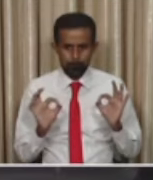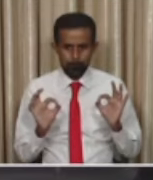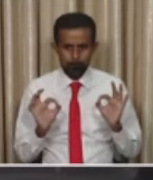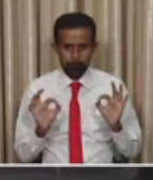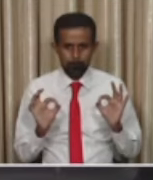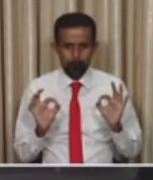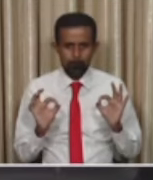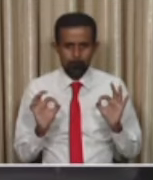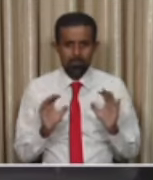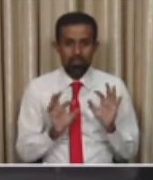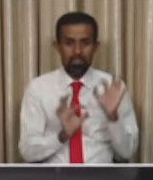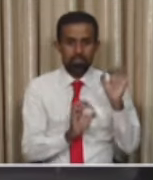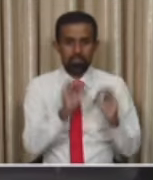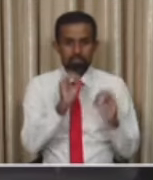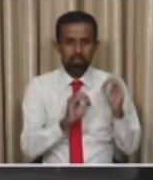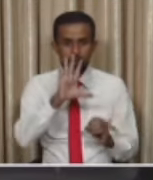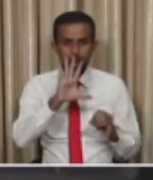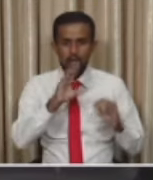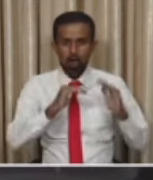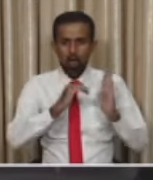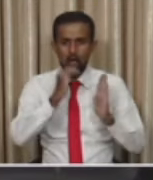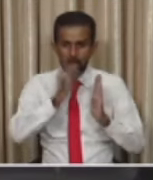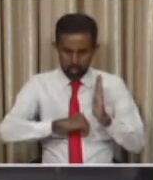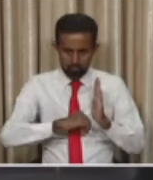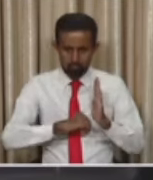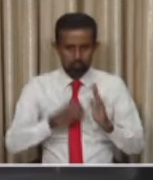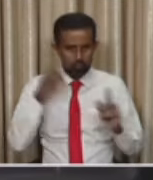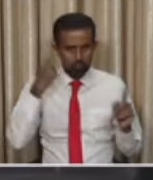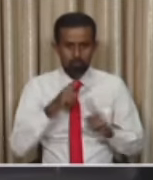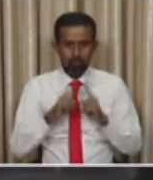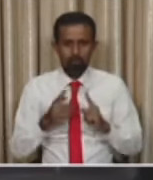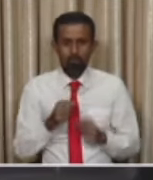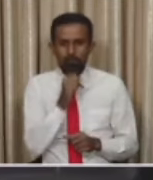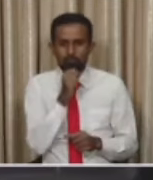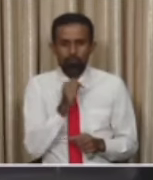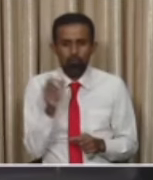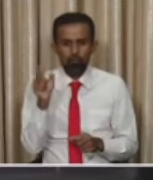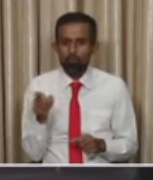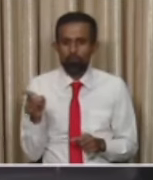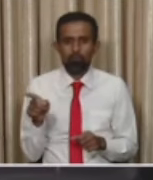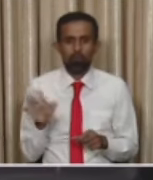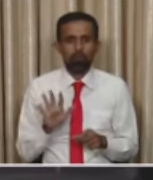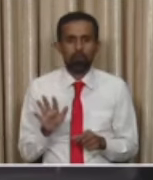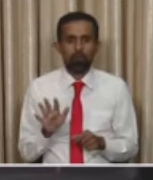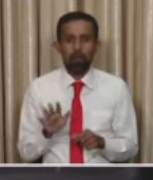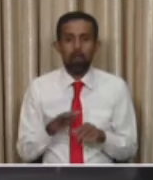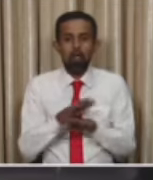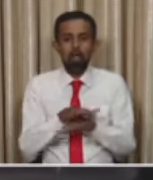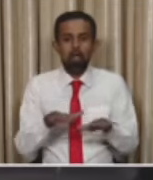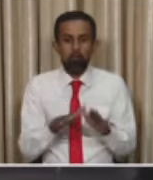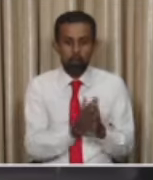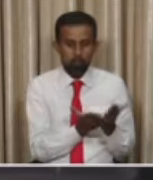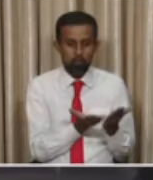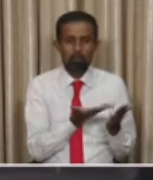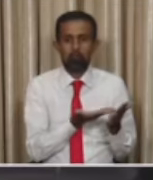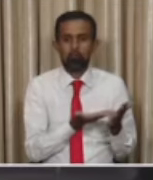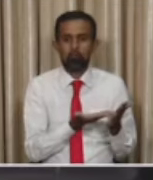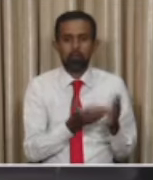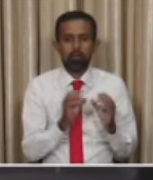ගෙවන පොලියෙන් 5% කපන එක ගැන කතා කරා. ඇත්තටම වැඩිහිටියන්ට විතරක් නෙමෙයි, ළමා ඉතුරු කිරීම් ගිණුම් වලින්